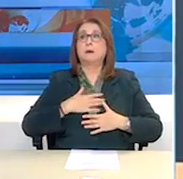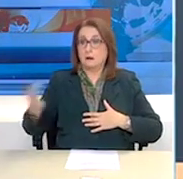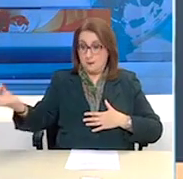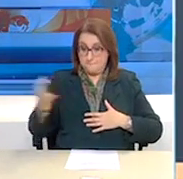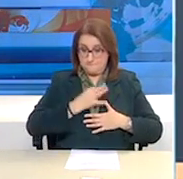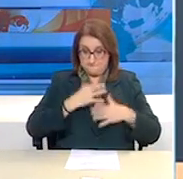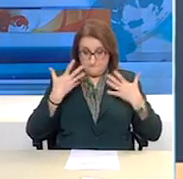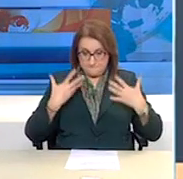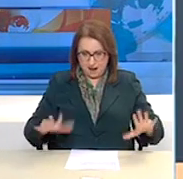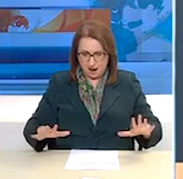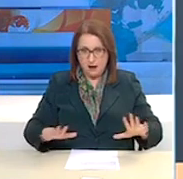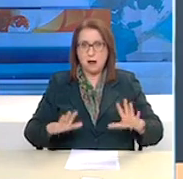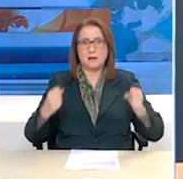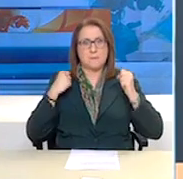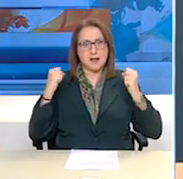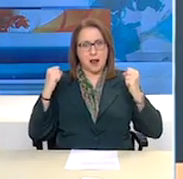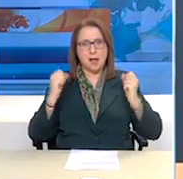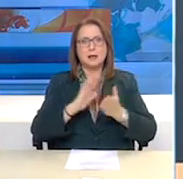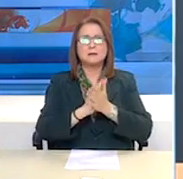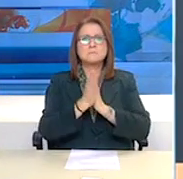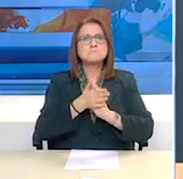και δεν κινδυνεύει από αυτήν.